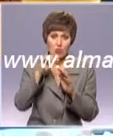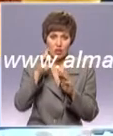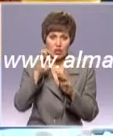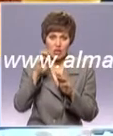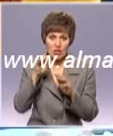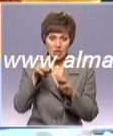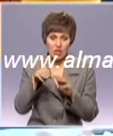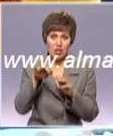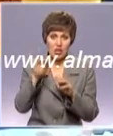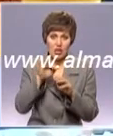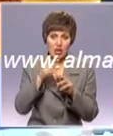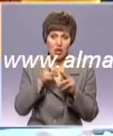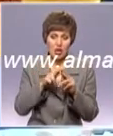вы